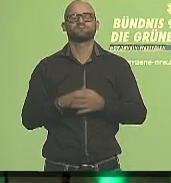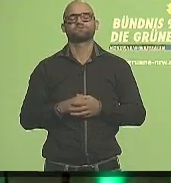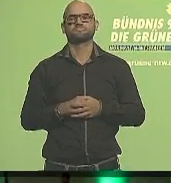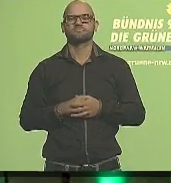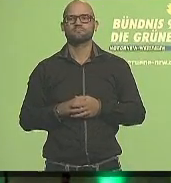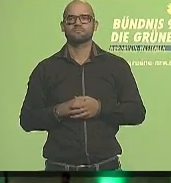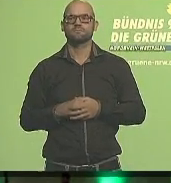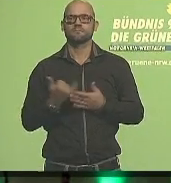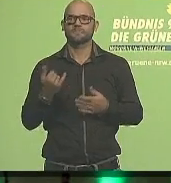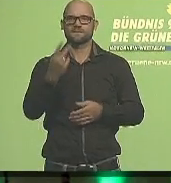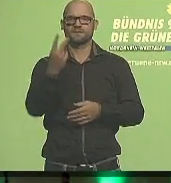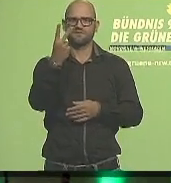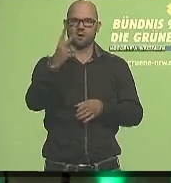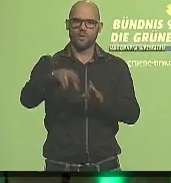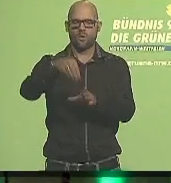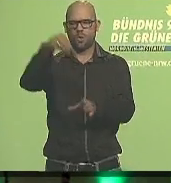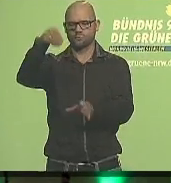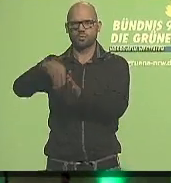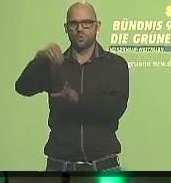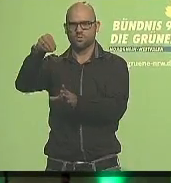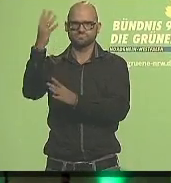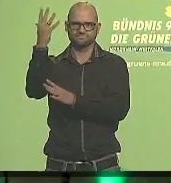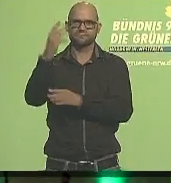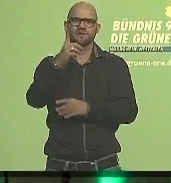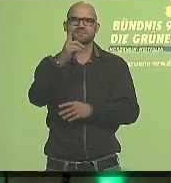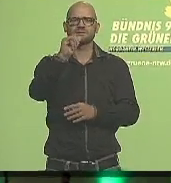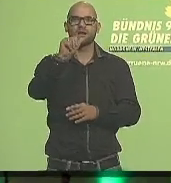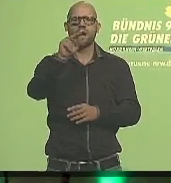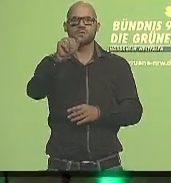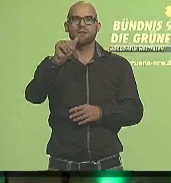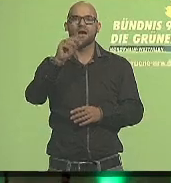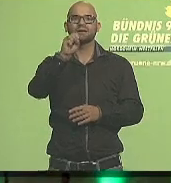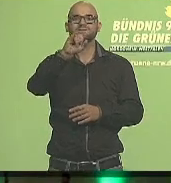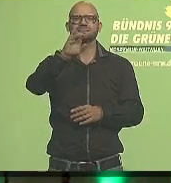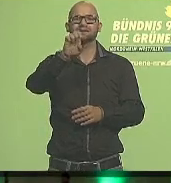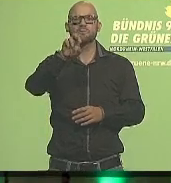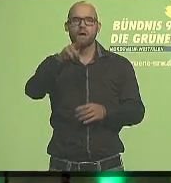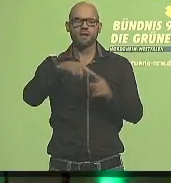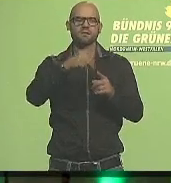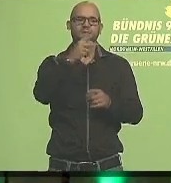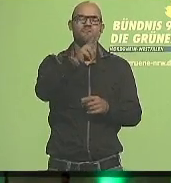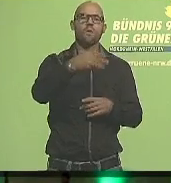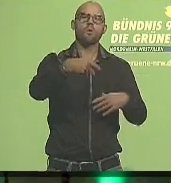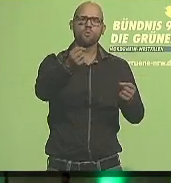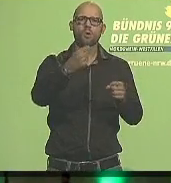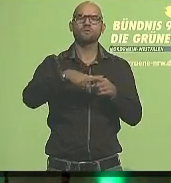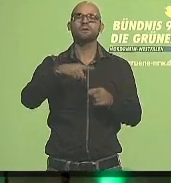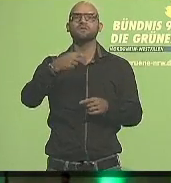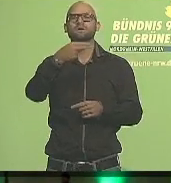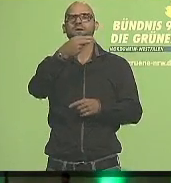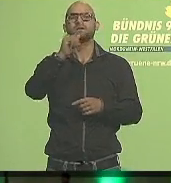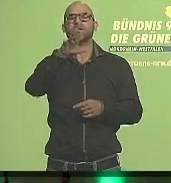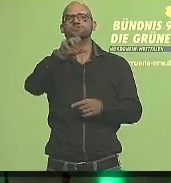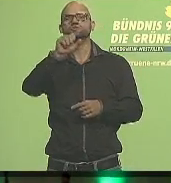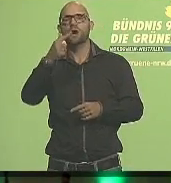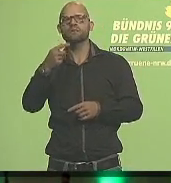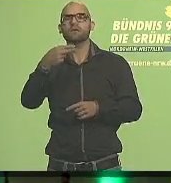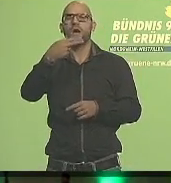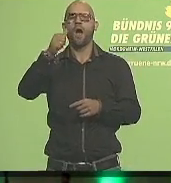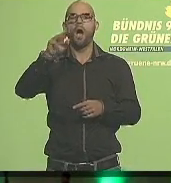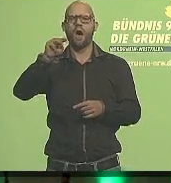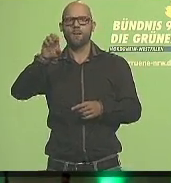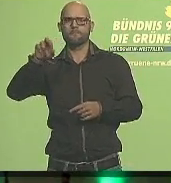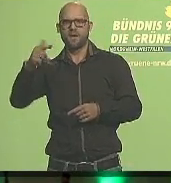beiden gelosten Redebeiträgen. Das ist einmal Diana Siebert, KV Köln und Hisham Hamad, KV